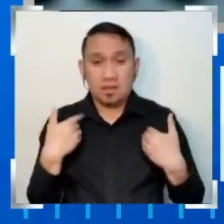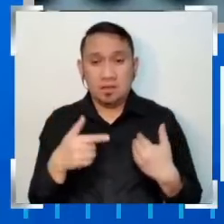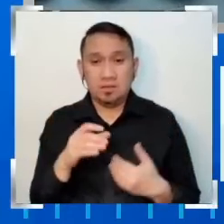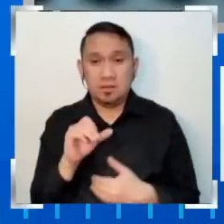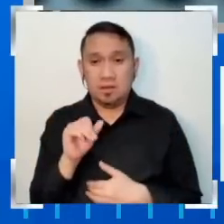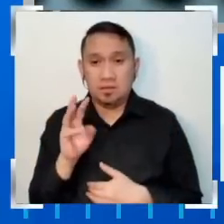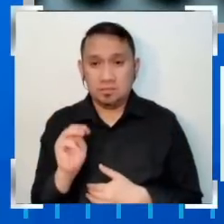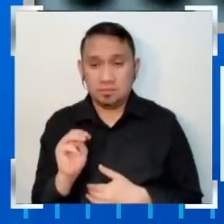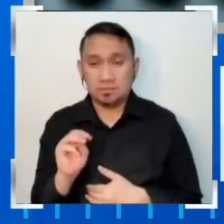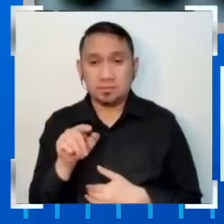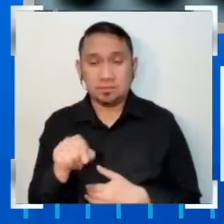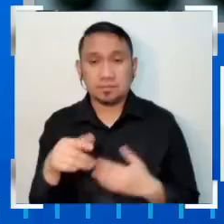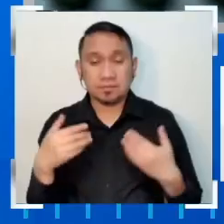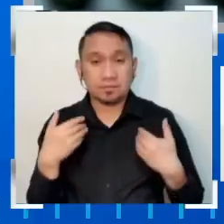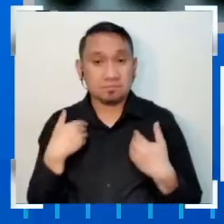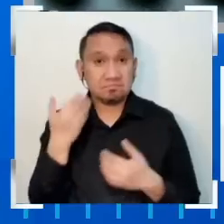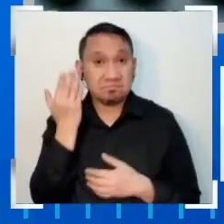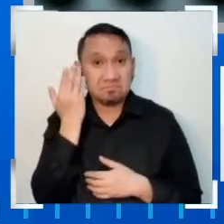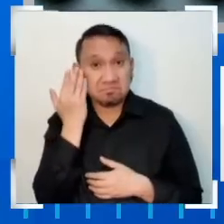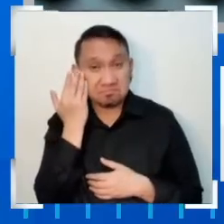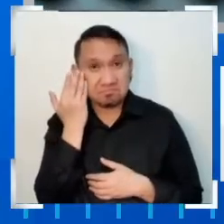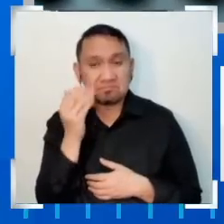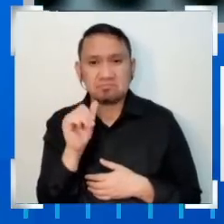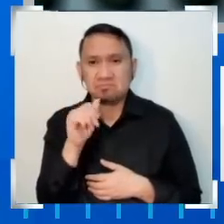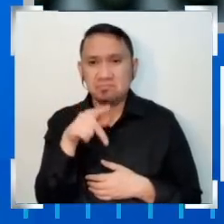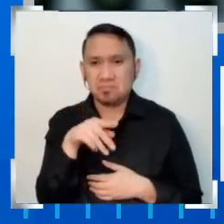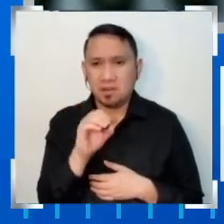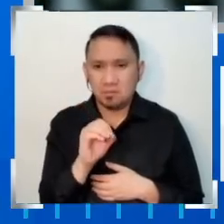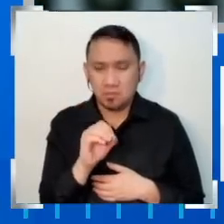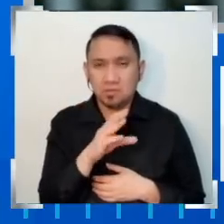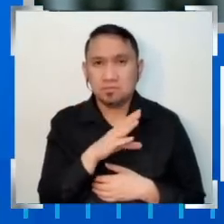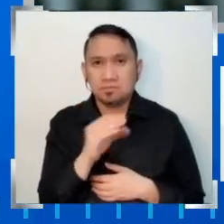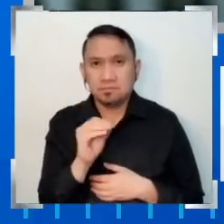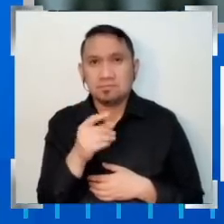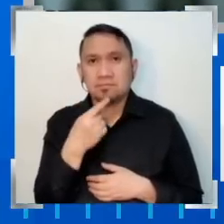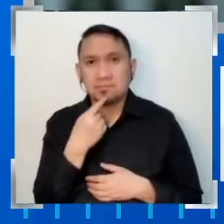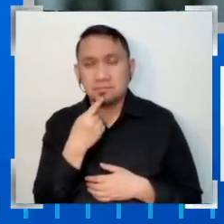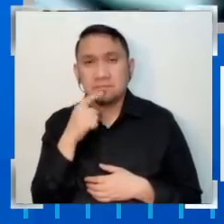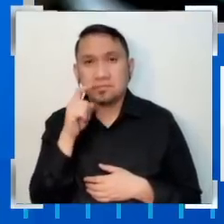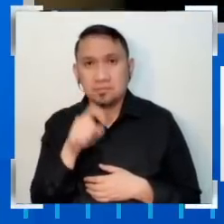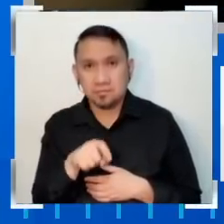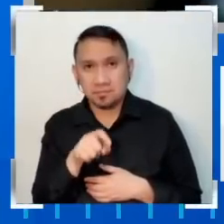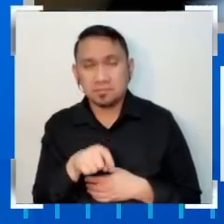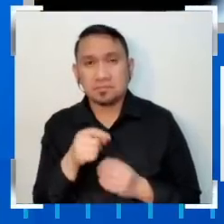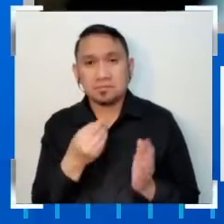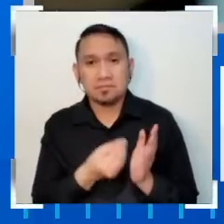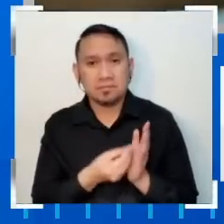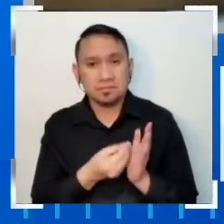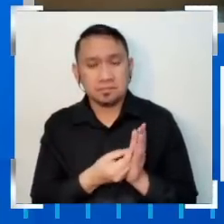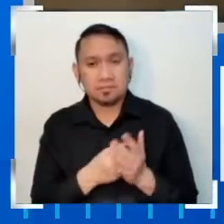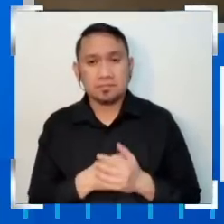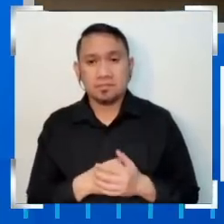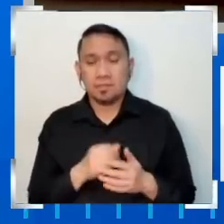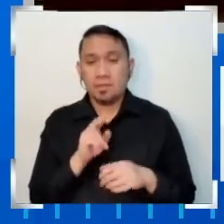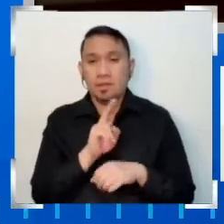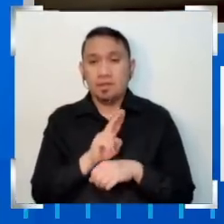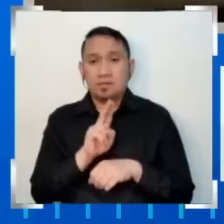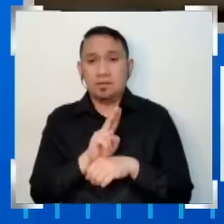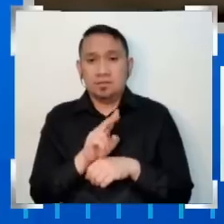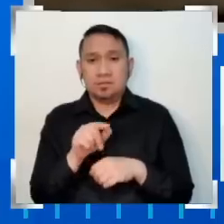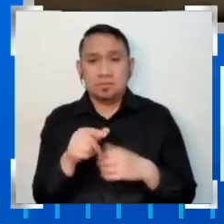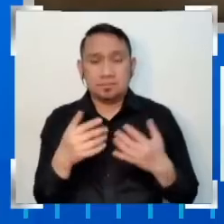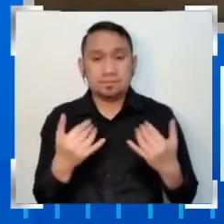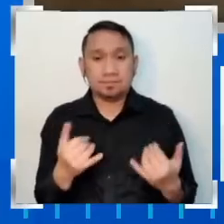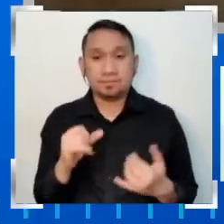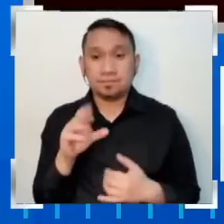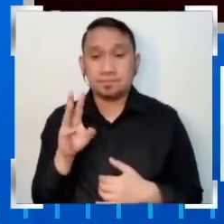may nagpapanggap na apo ng biktima. Saka sasabihan siyang kailangan niya ang pera. Ang gamit ng mga nasa likod ng ganitong scam,